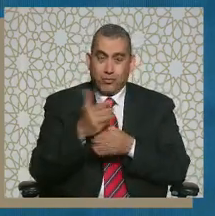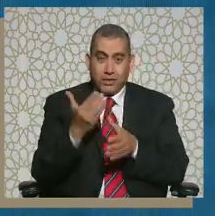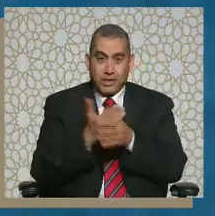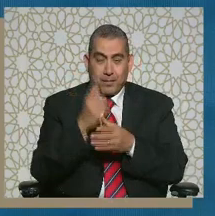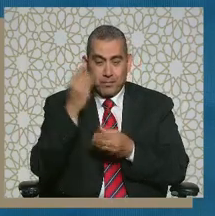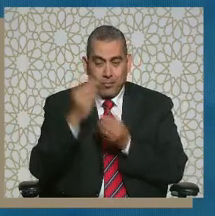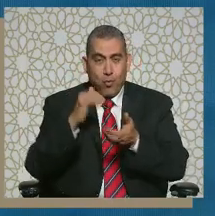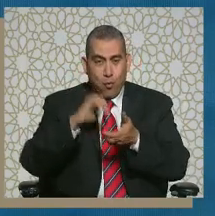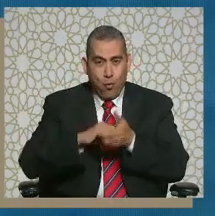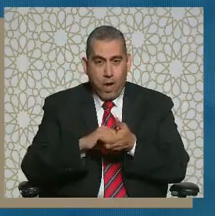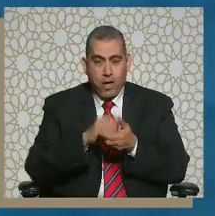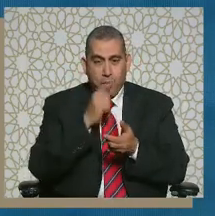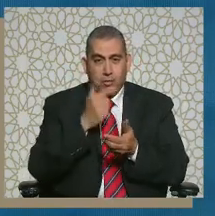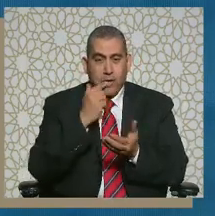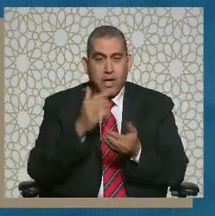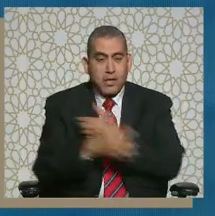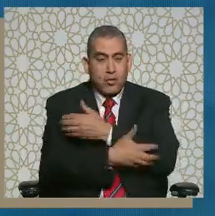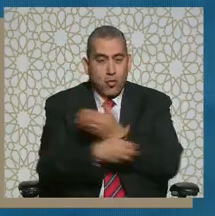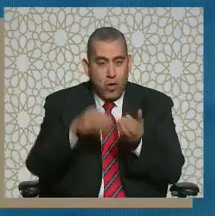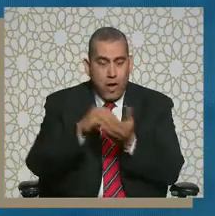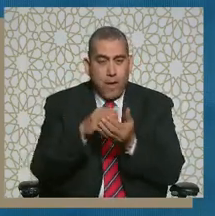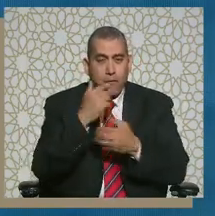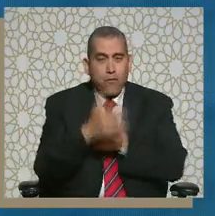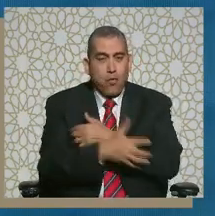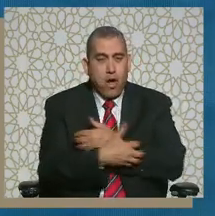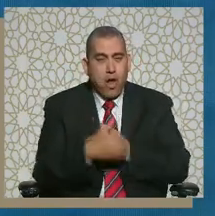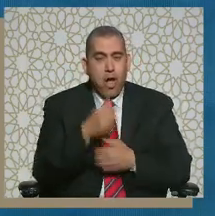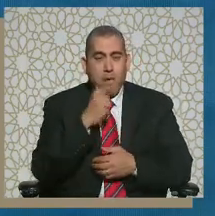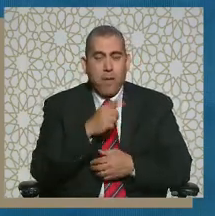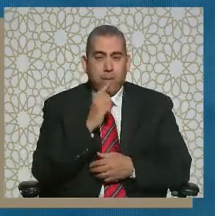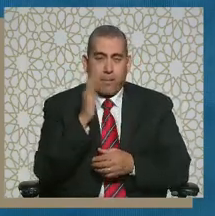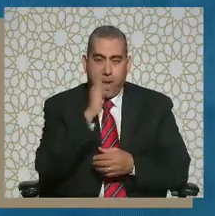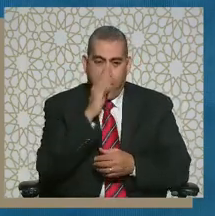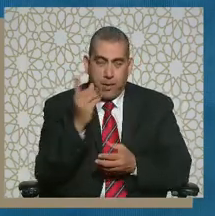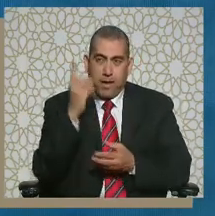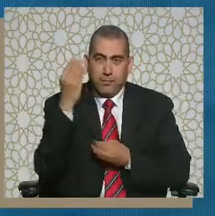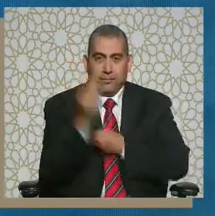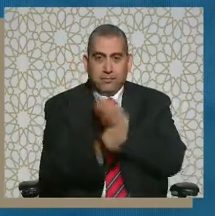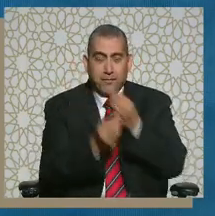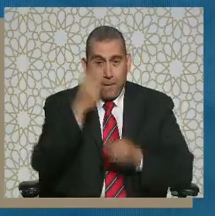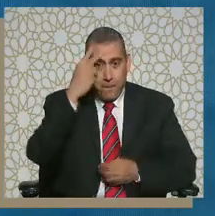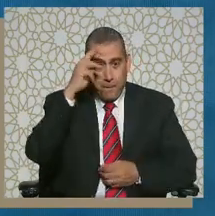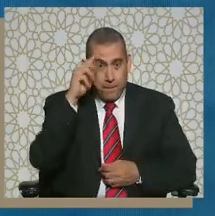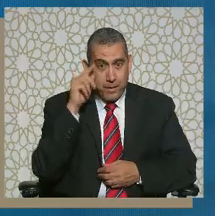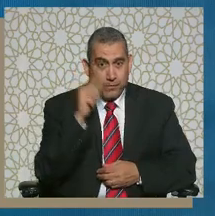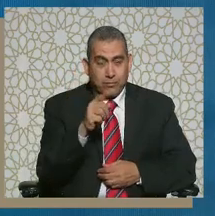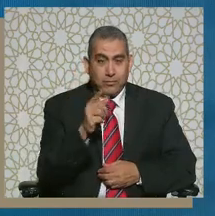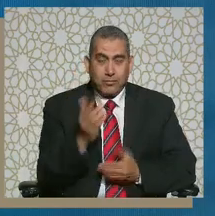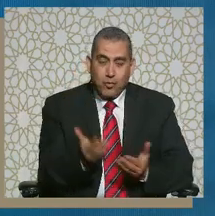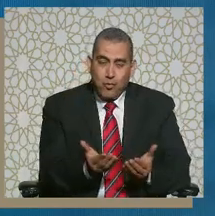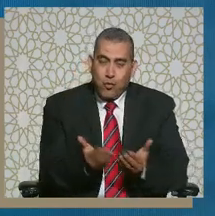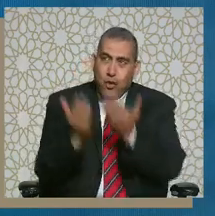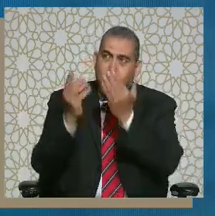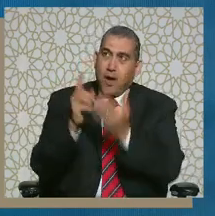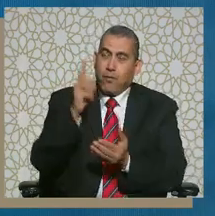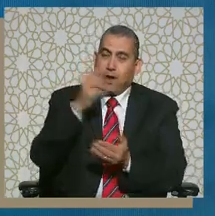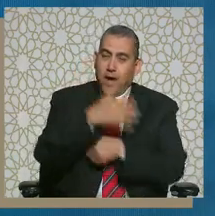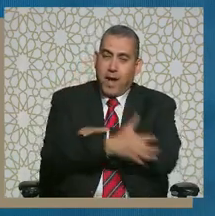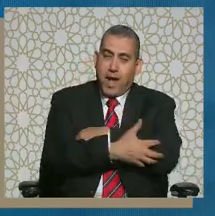وعدهم انما الصدقه قاتل الفقراء والمساكين وده معناه انهم راحوا لربنا سبحانه وتعالى